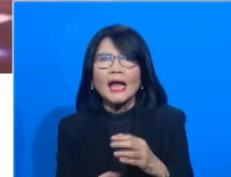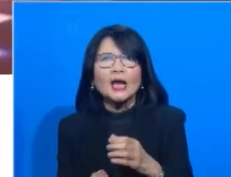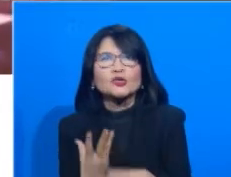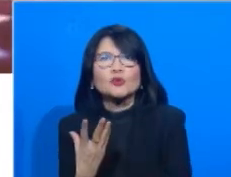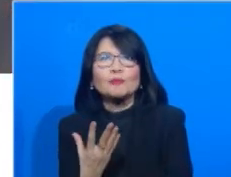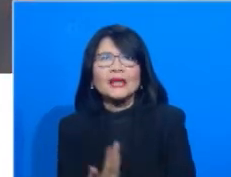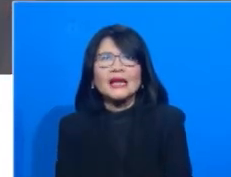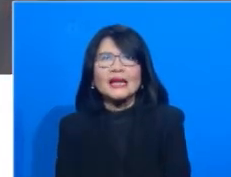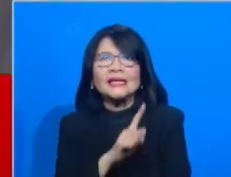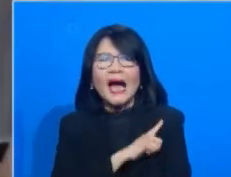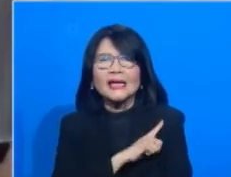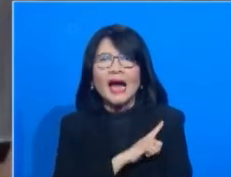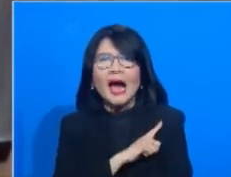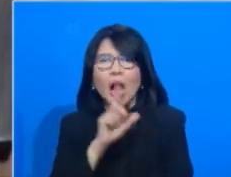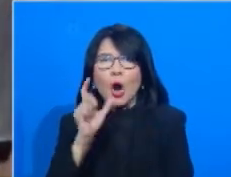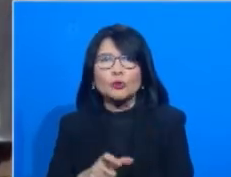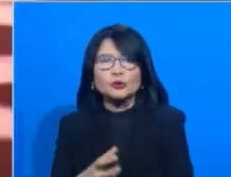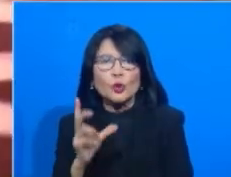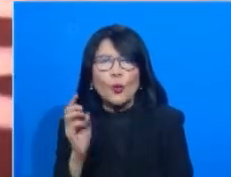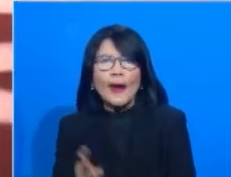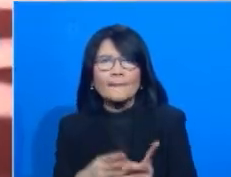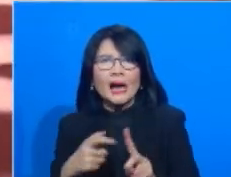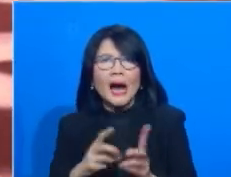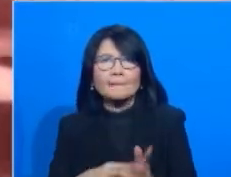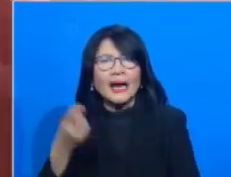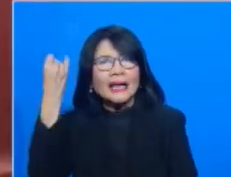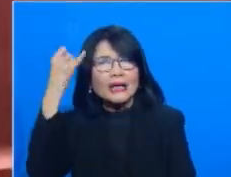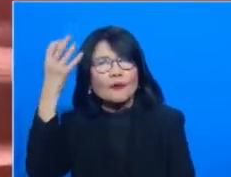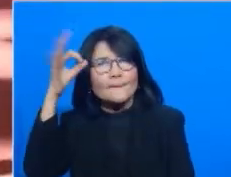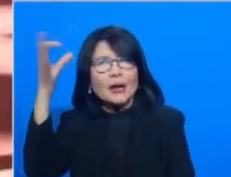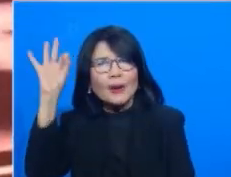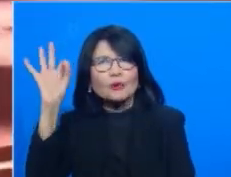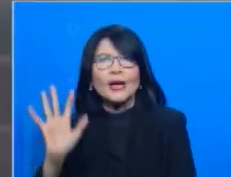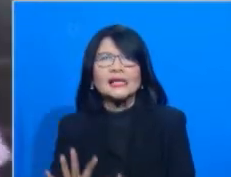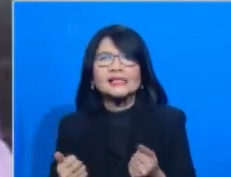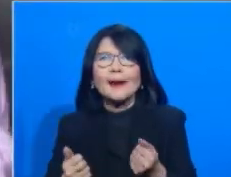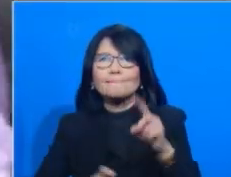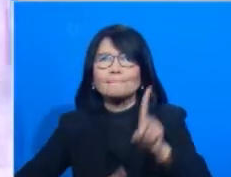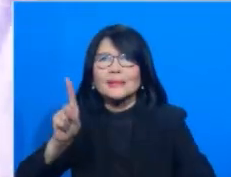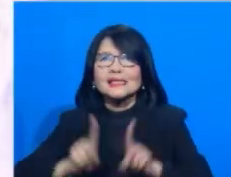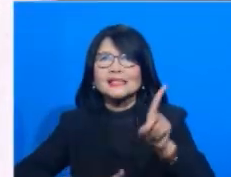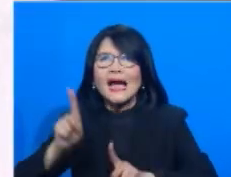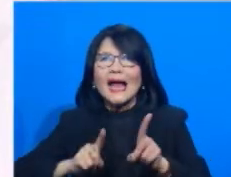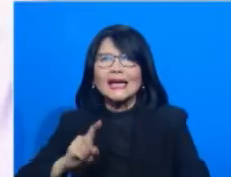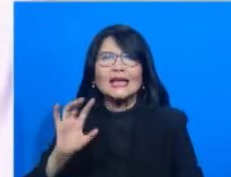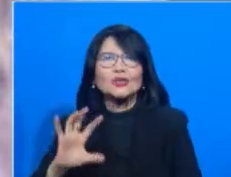dibutuhkan untuk melahirkan para wirausahawan yang inovatif dan siap bersaing di era digital dan global.